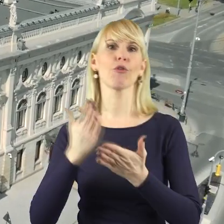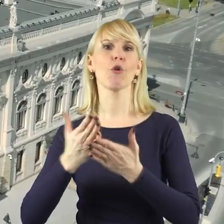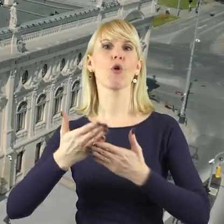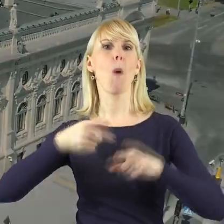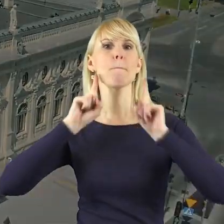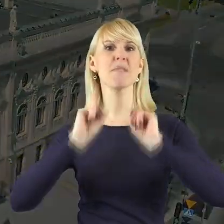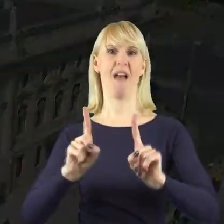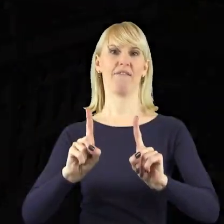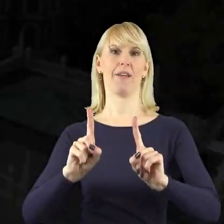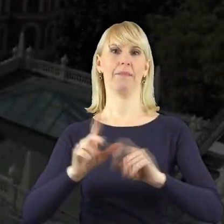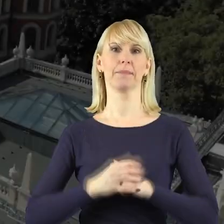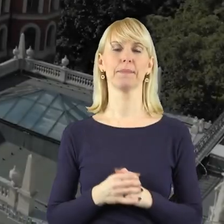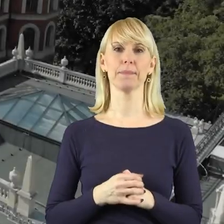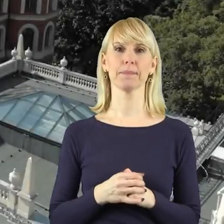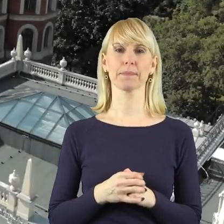epoki.